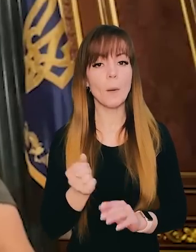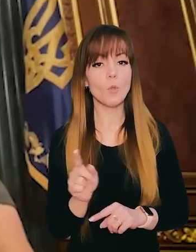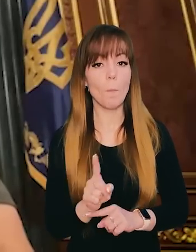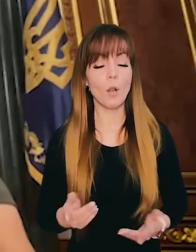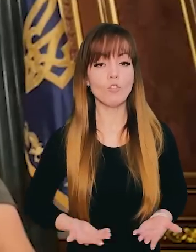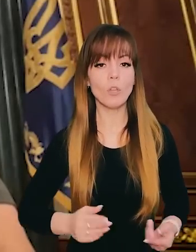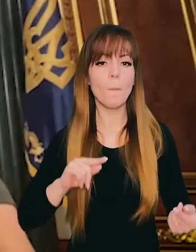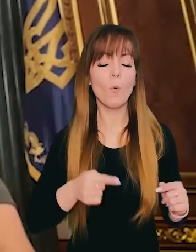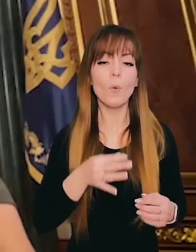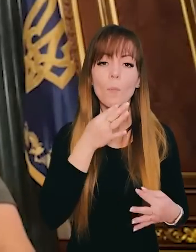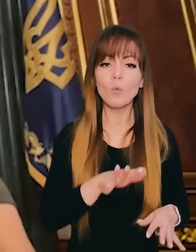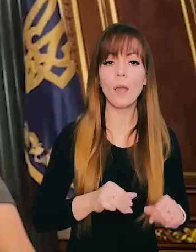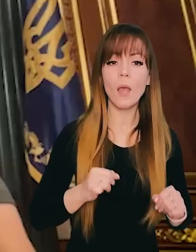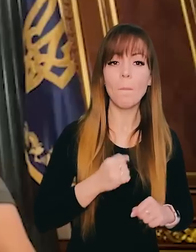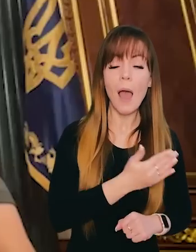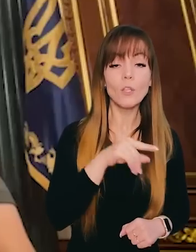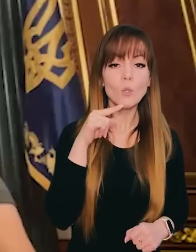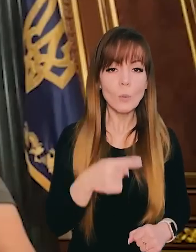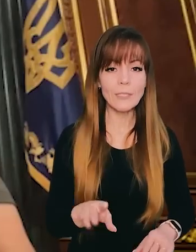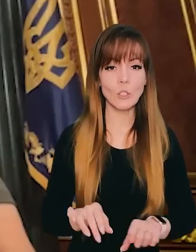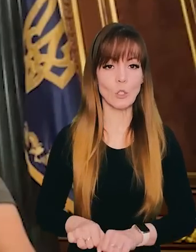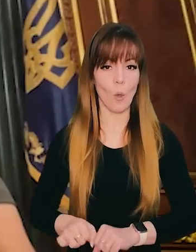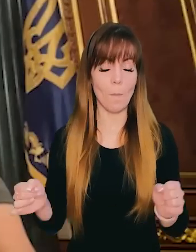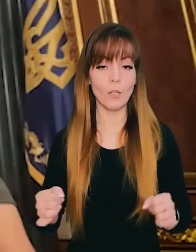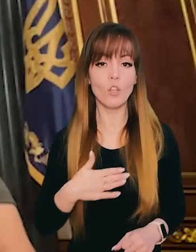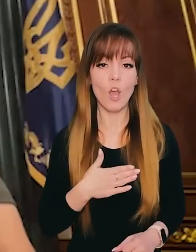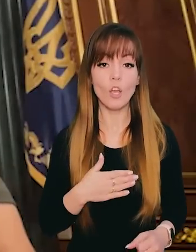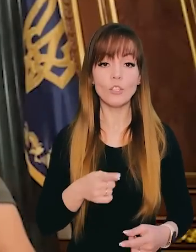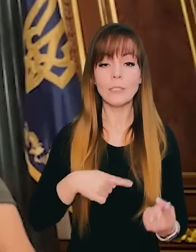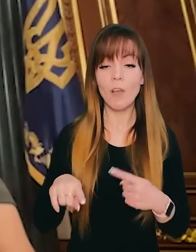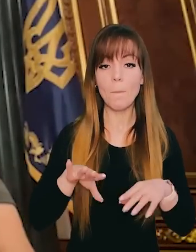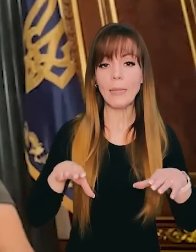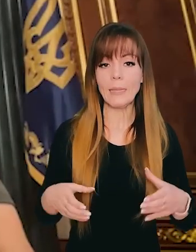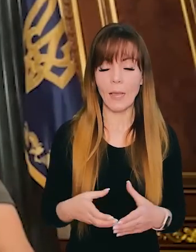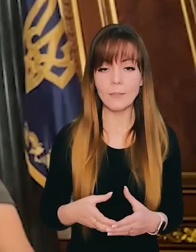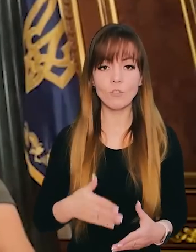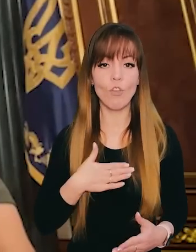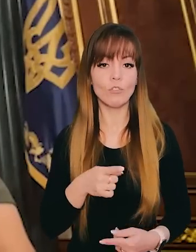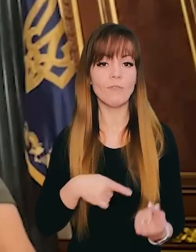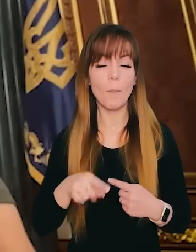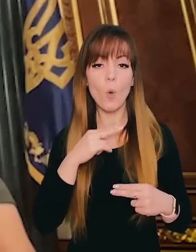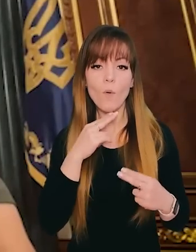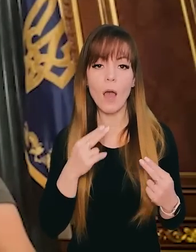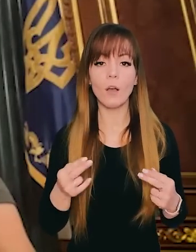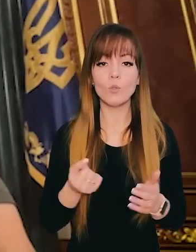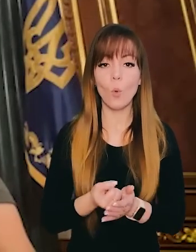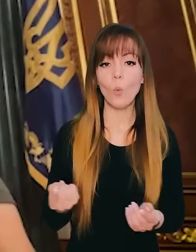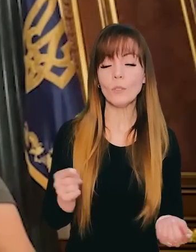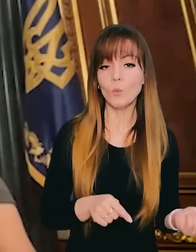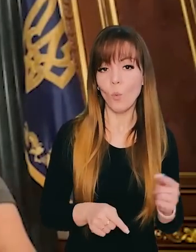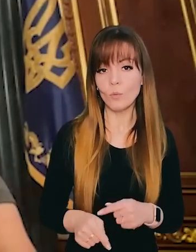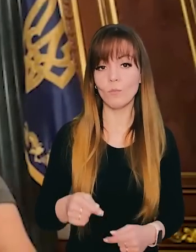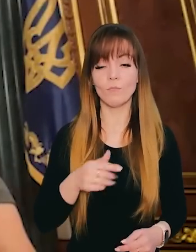підтримує нормальне життя попри будь-які намагання Росії його зламати наша з вами єдність наша з вами увага